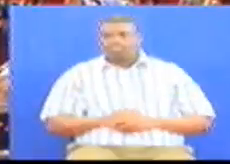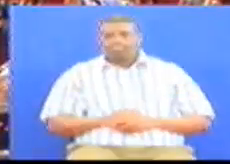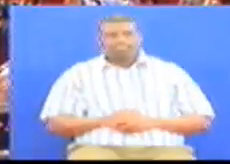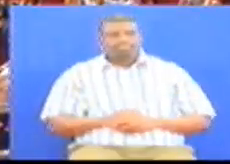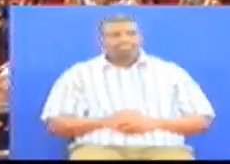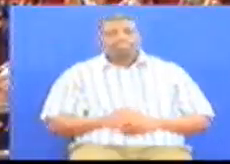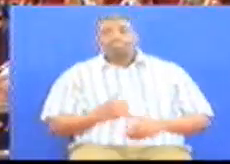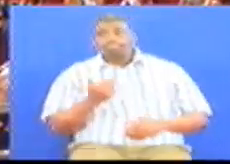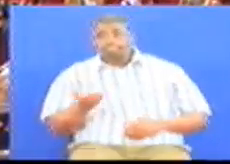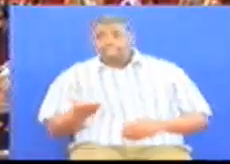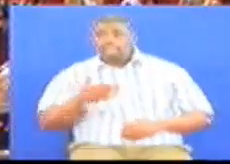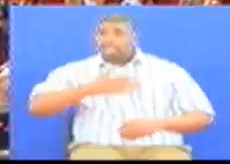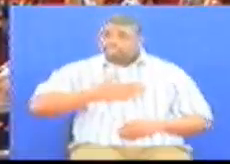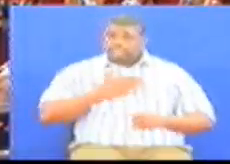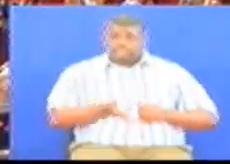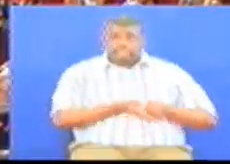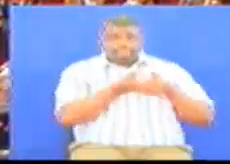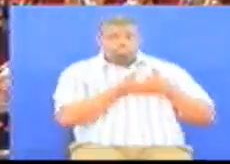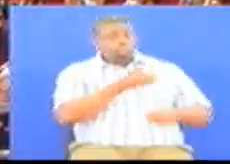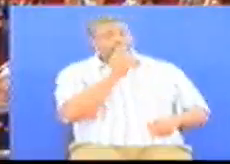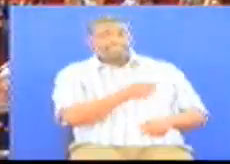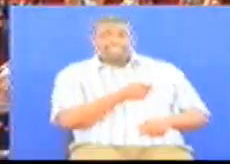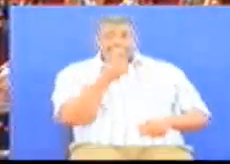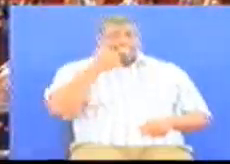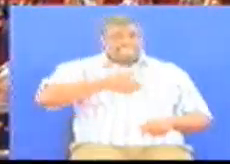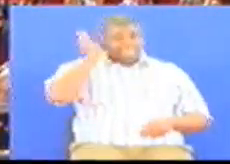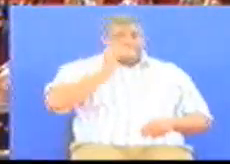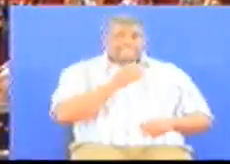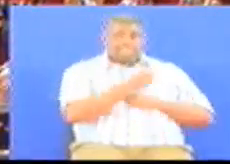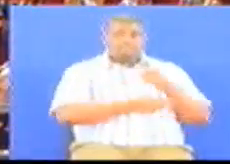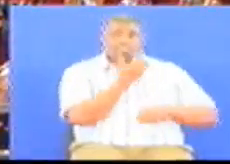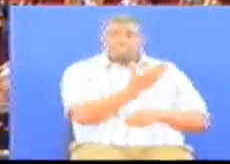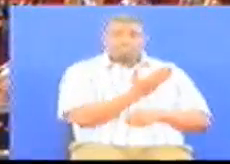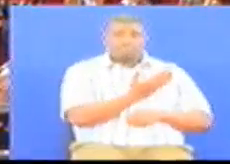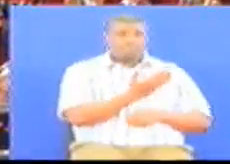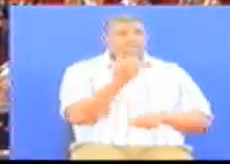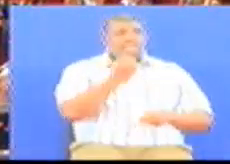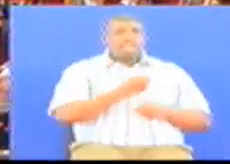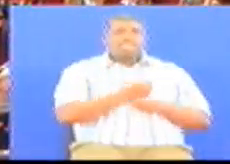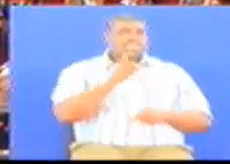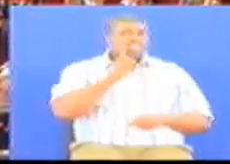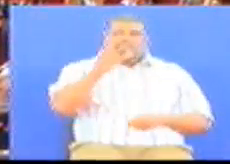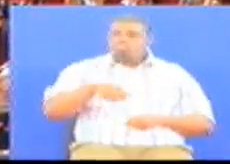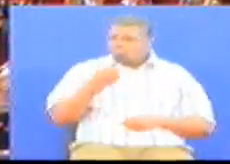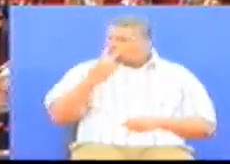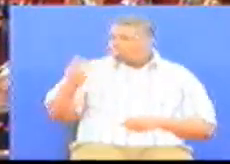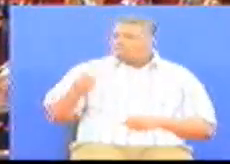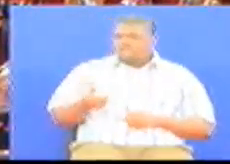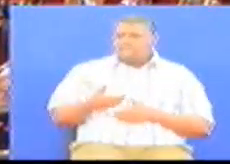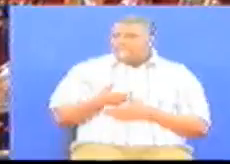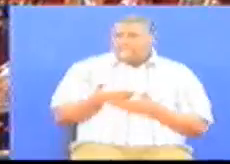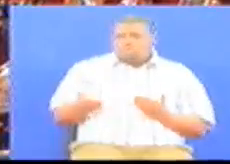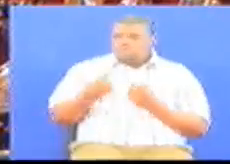speaker, kusema kweli serikali ya awamu ya tano imefanya kazi ambazo kila mtu anaziona. Hakuna cha kusema